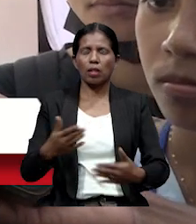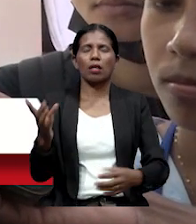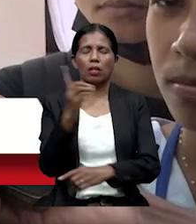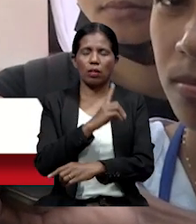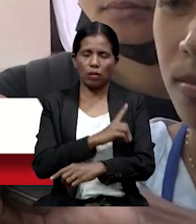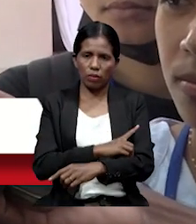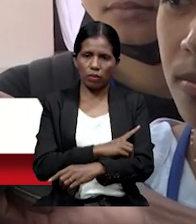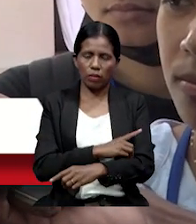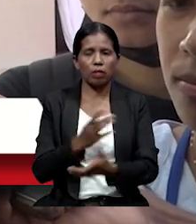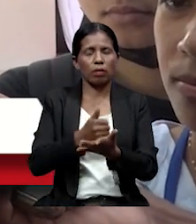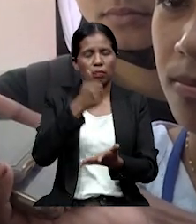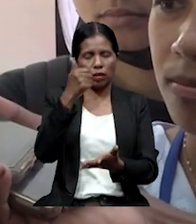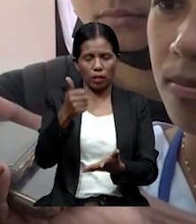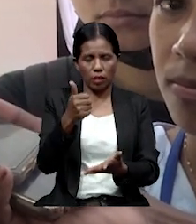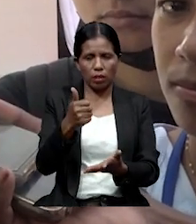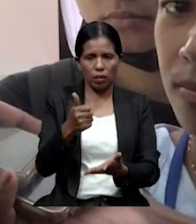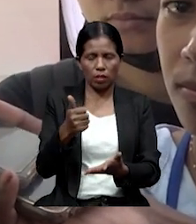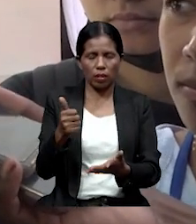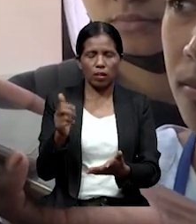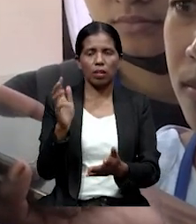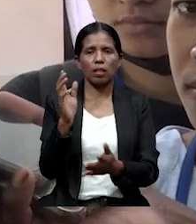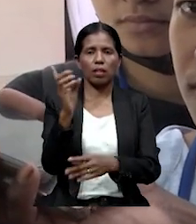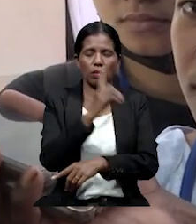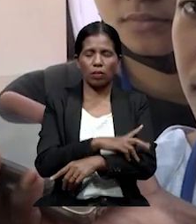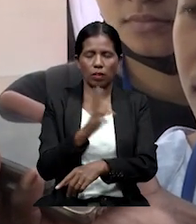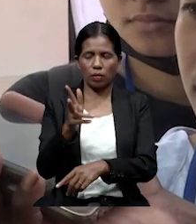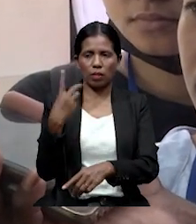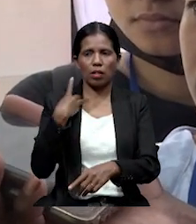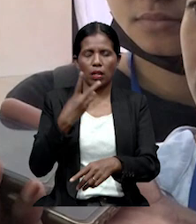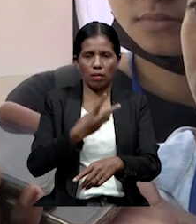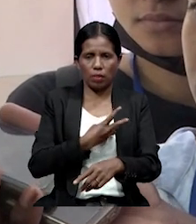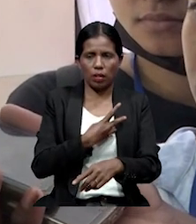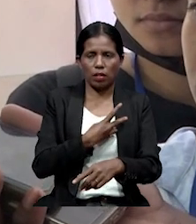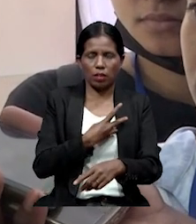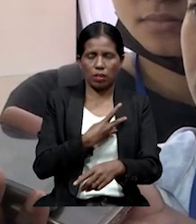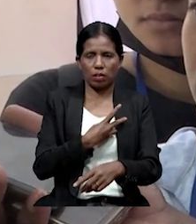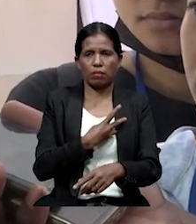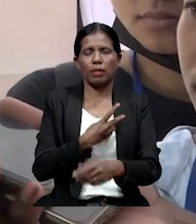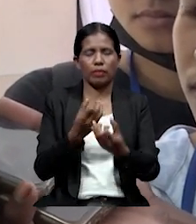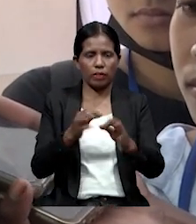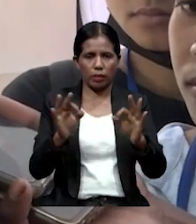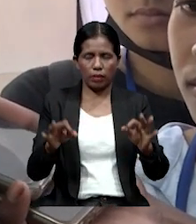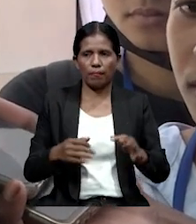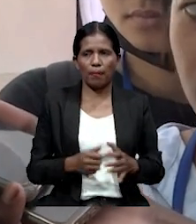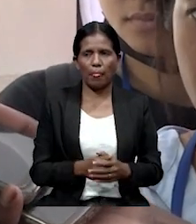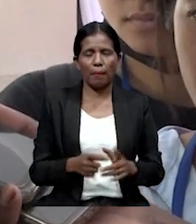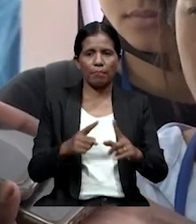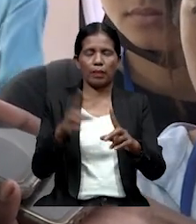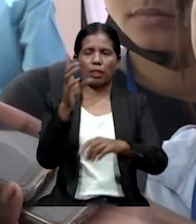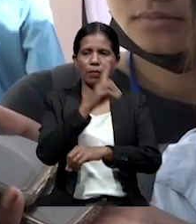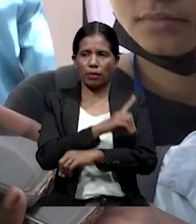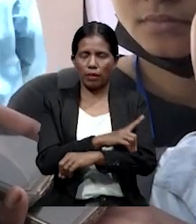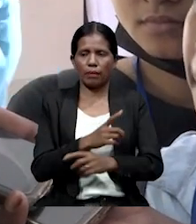durante 30 dias, amihalao aminya Masjid Sagrado Jinjum Ramadan. Ia ohin Loron,